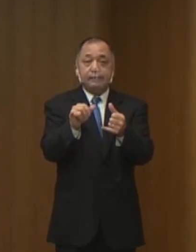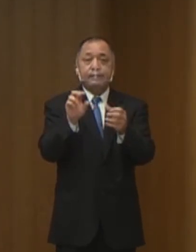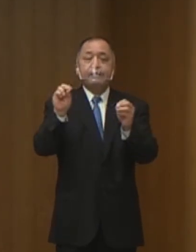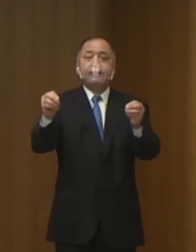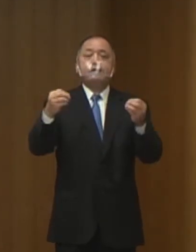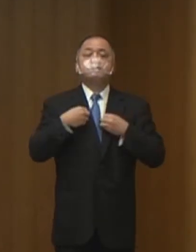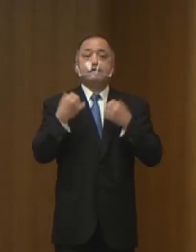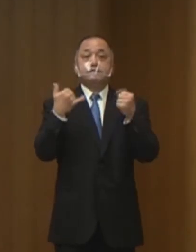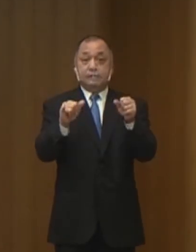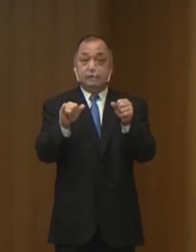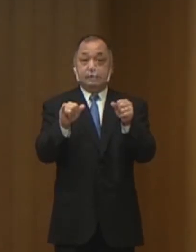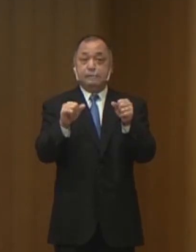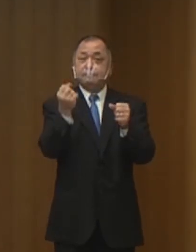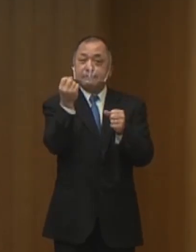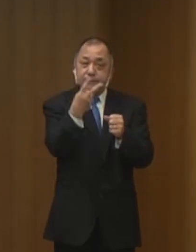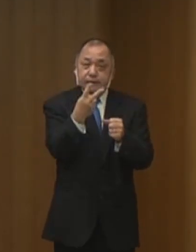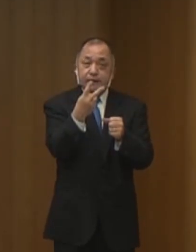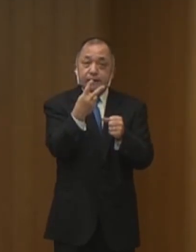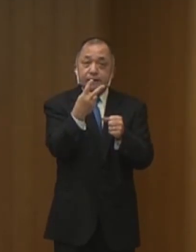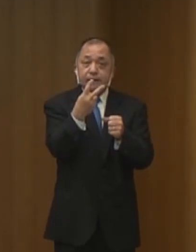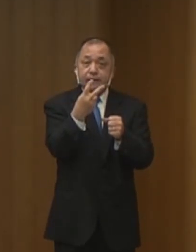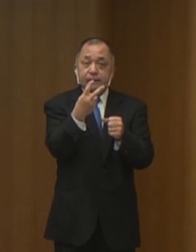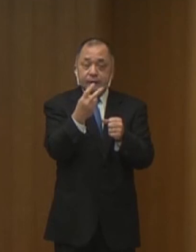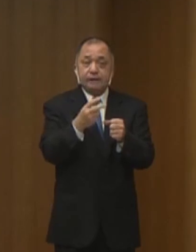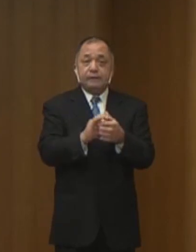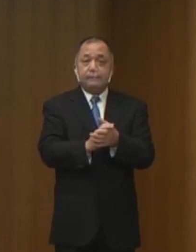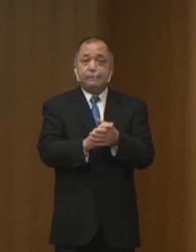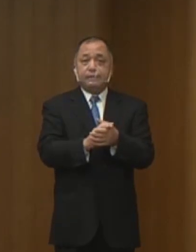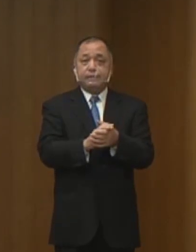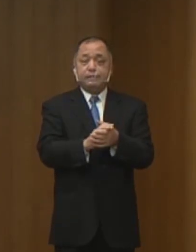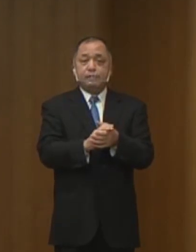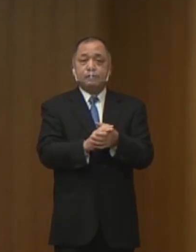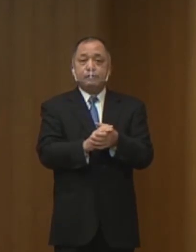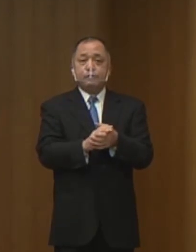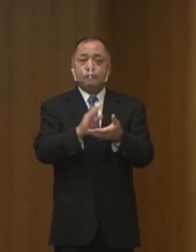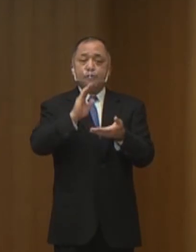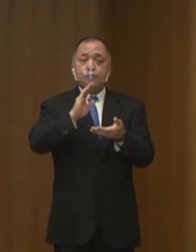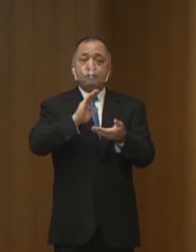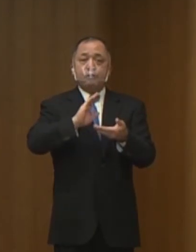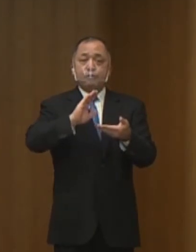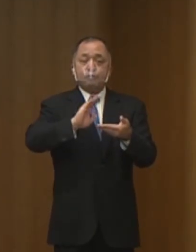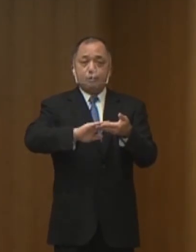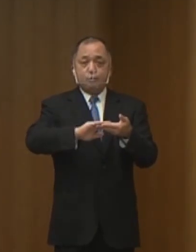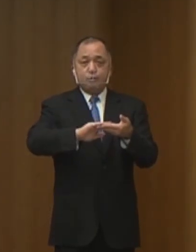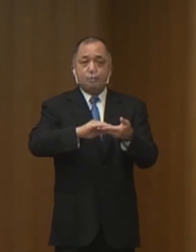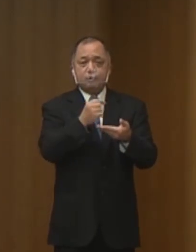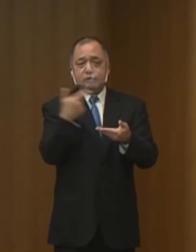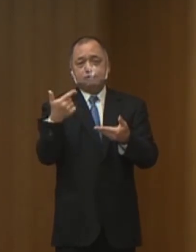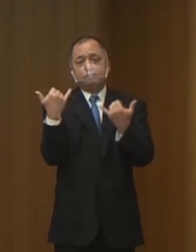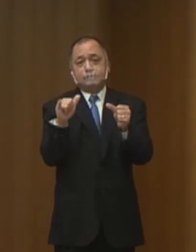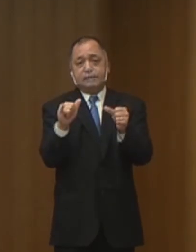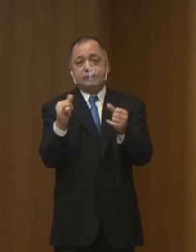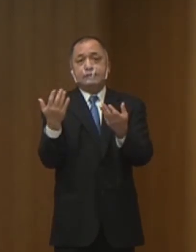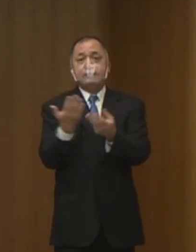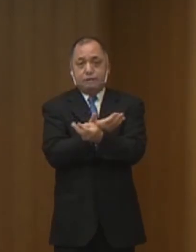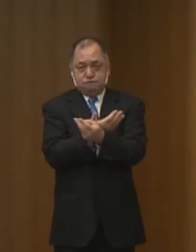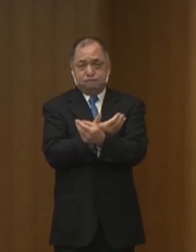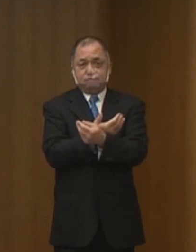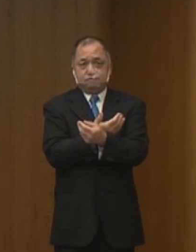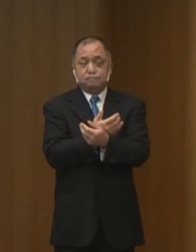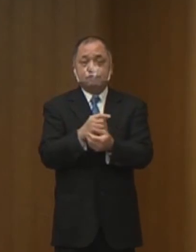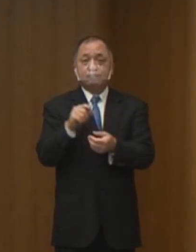染者や陽性の確認をされる、または濃厚接触者となるなどですね、そ